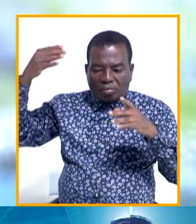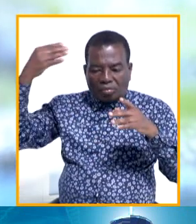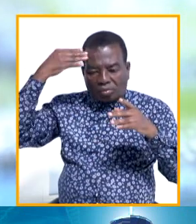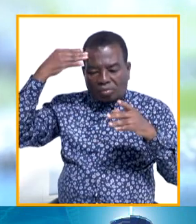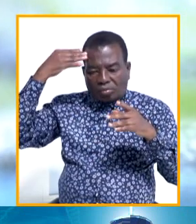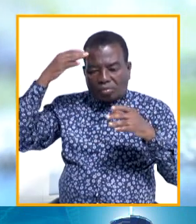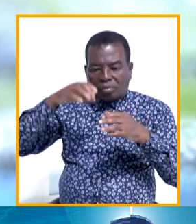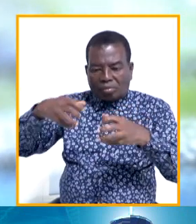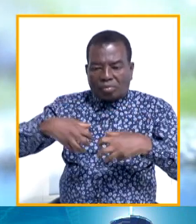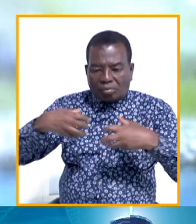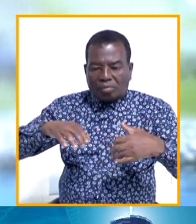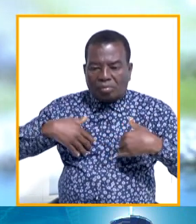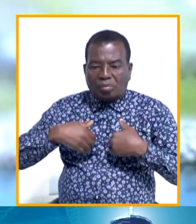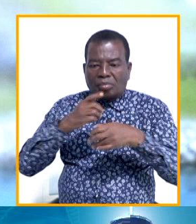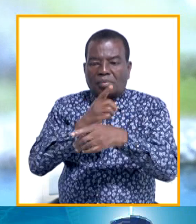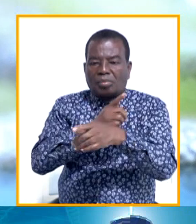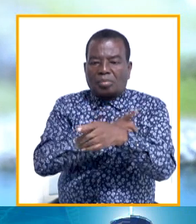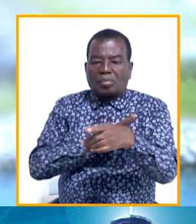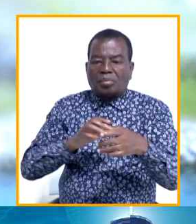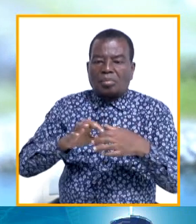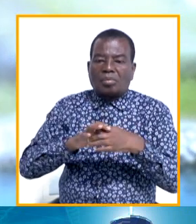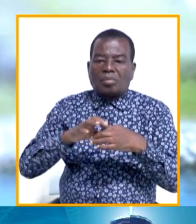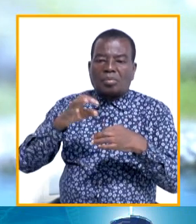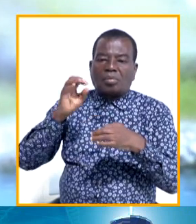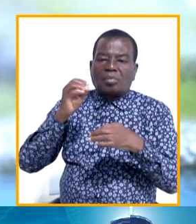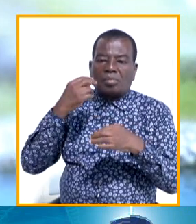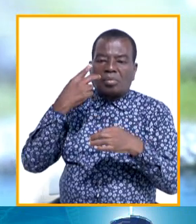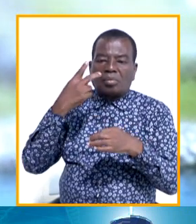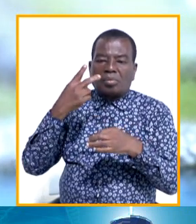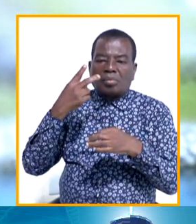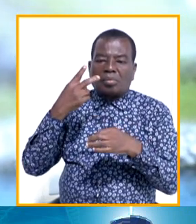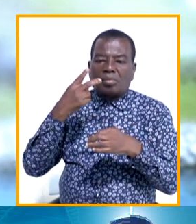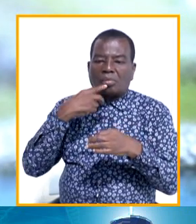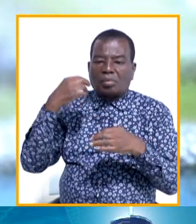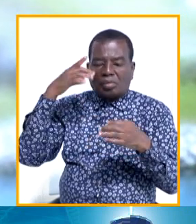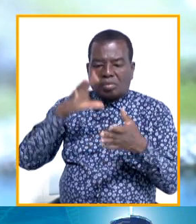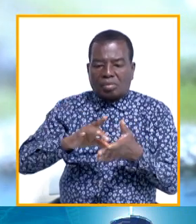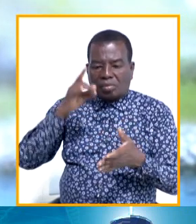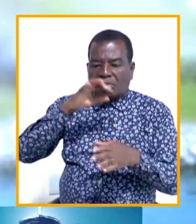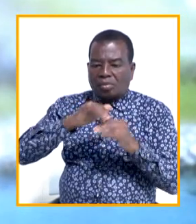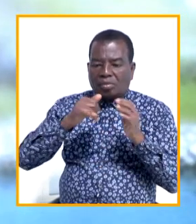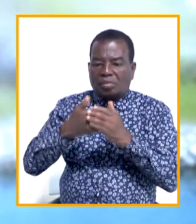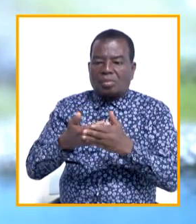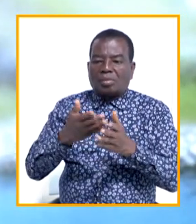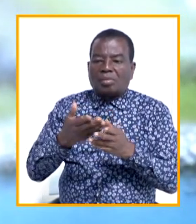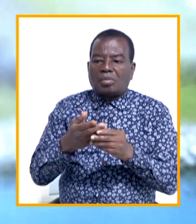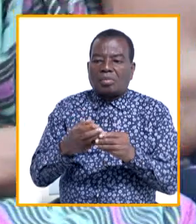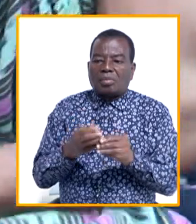ministre de l'Agriculture et du Développement rural Kobenan Kassi adumani a été fortement apprécié à ce